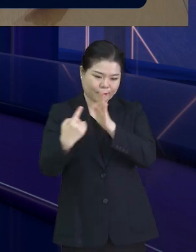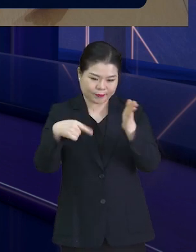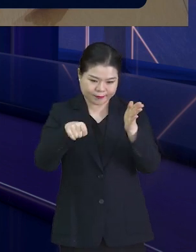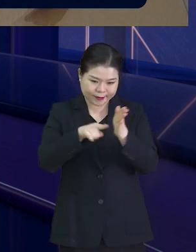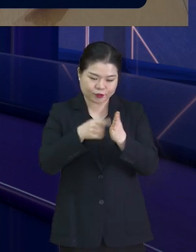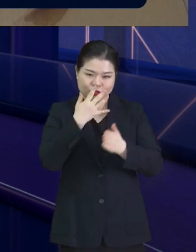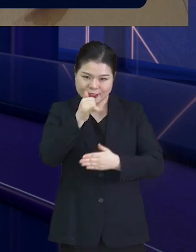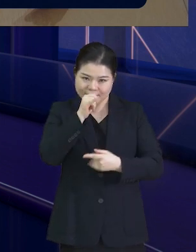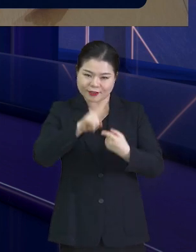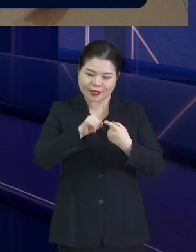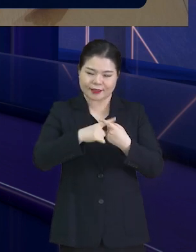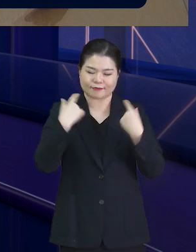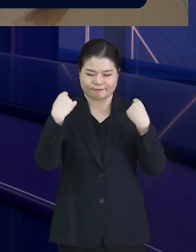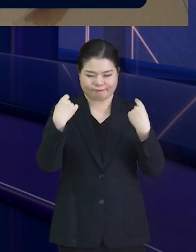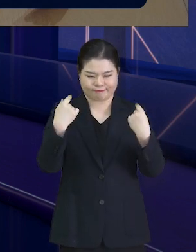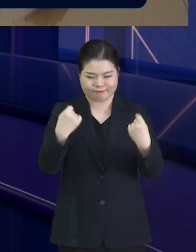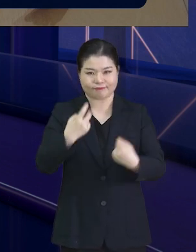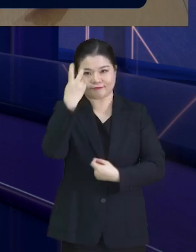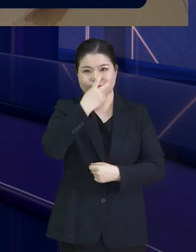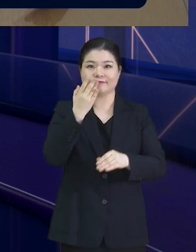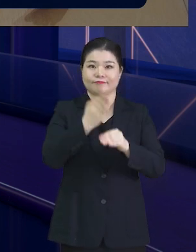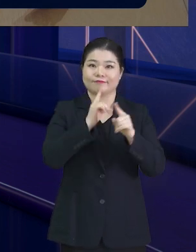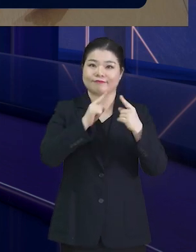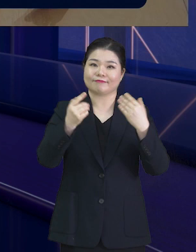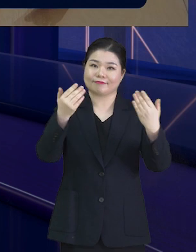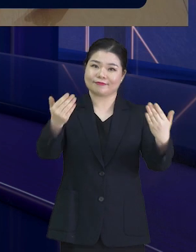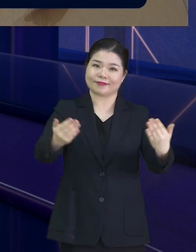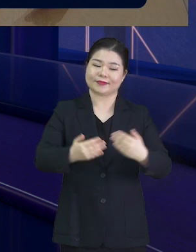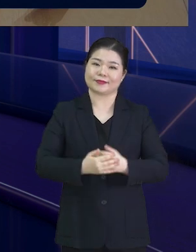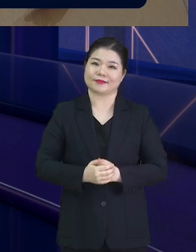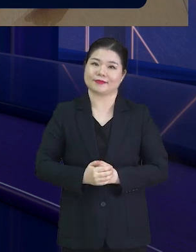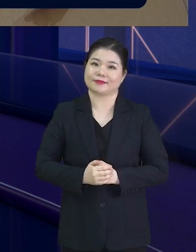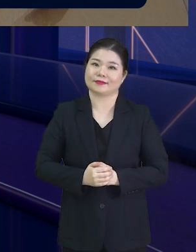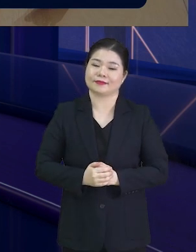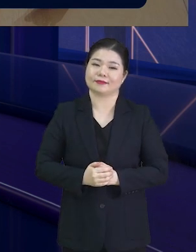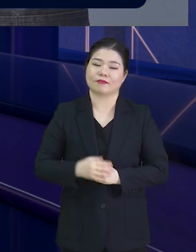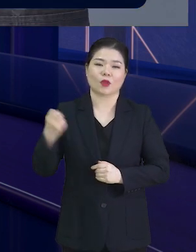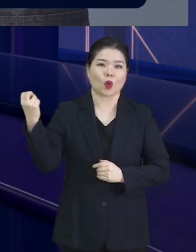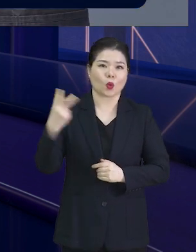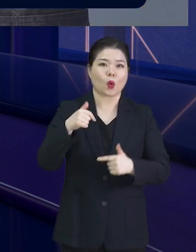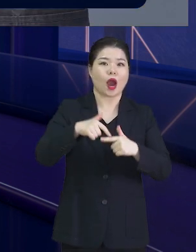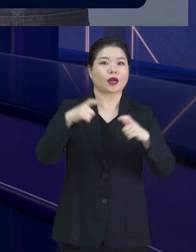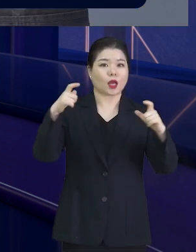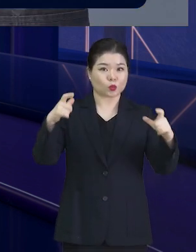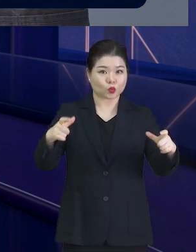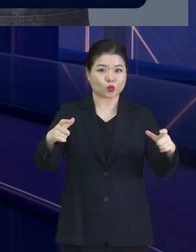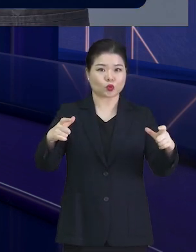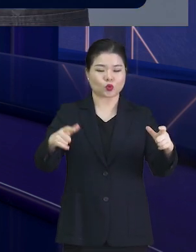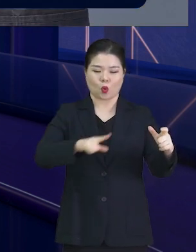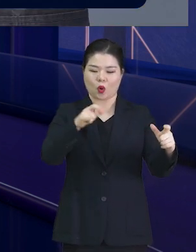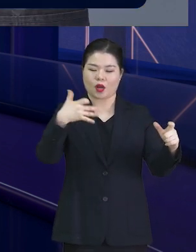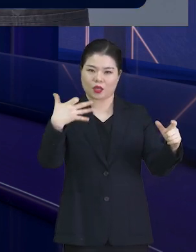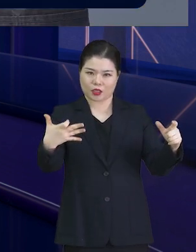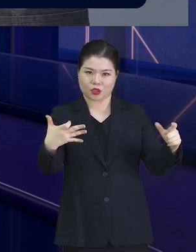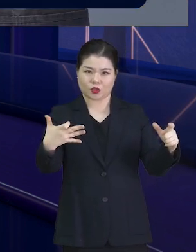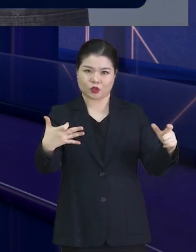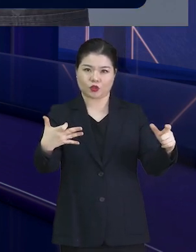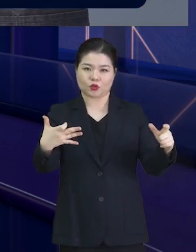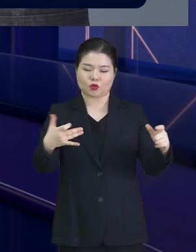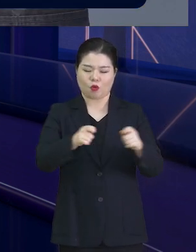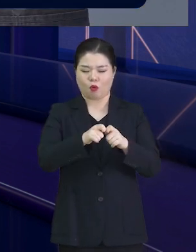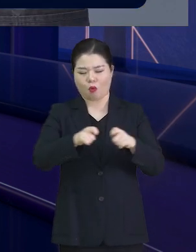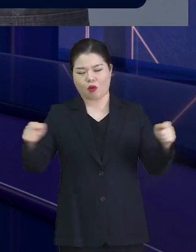있도록 지속적으로 관리 중에 있다는 말씀을 참고로 드립니다. 한편 우리 강남구는 코로나19